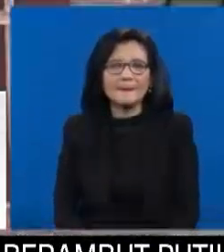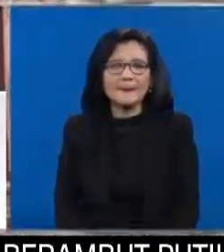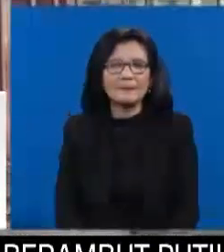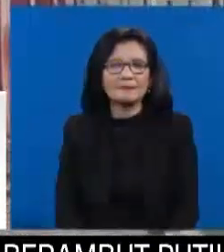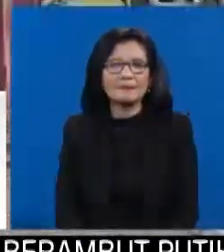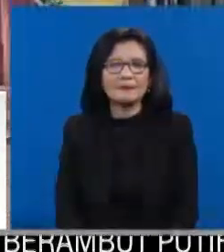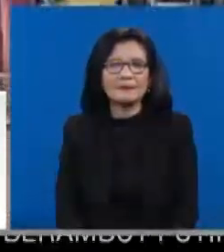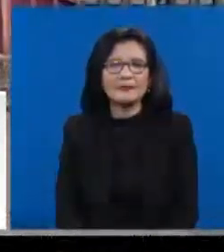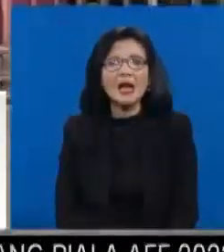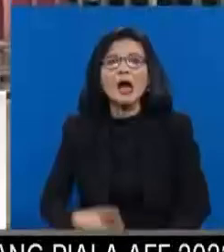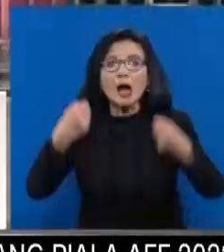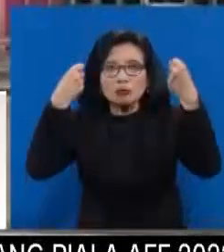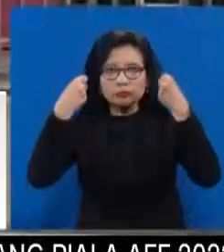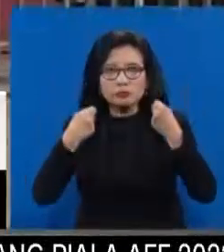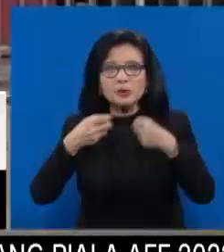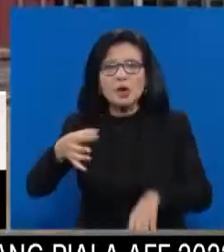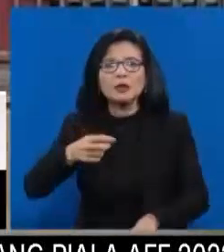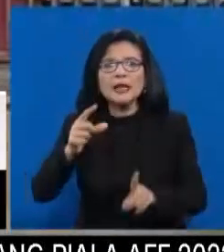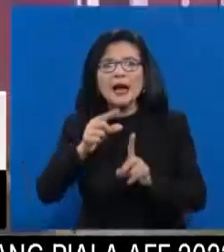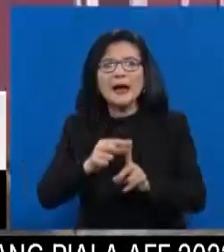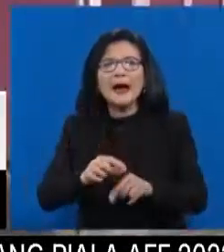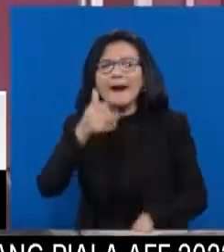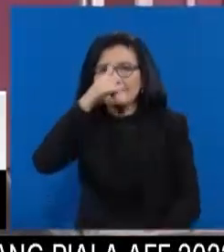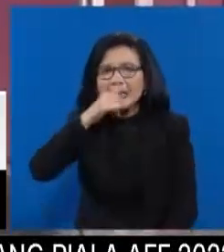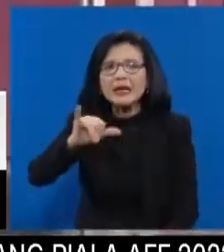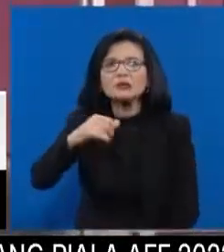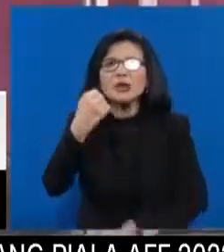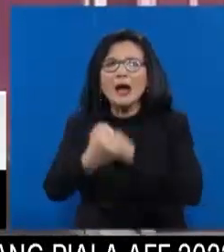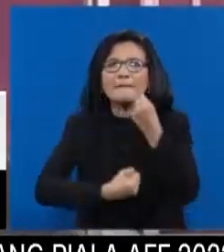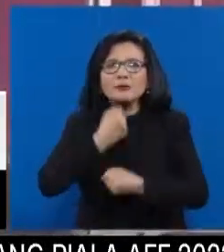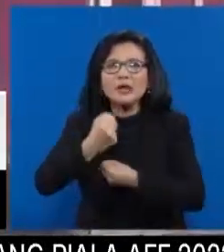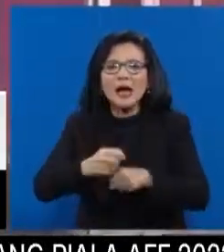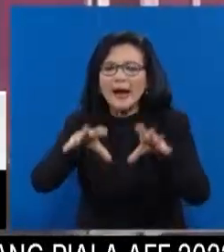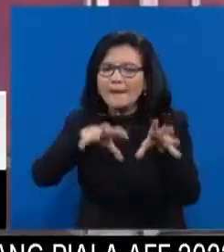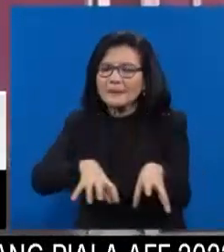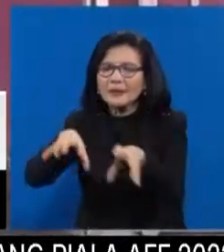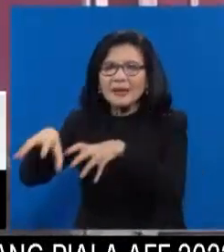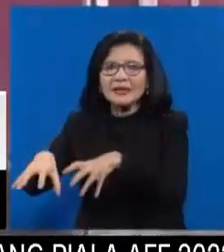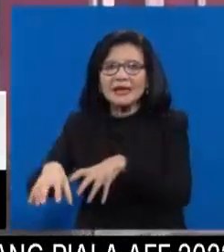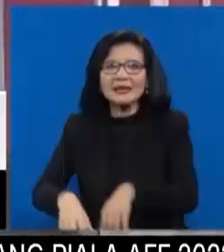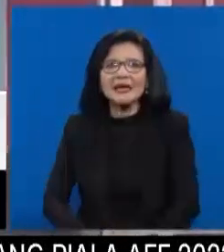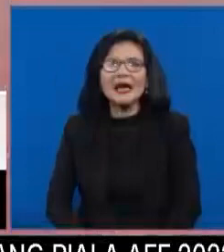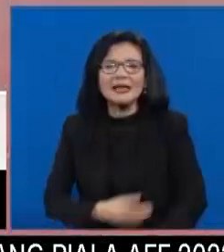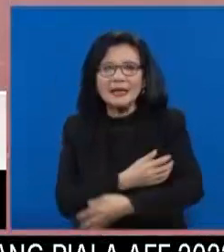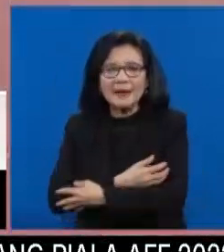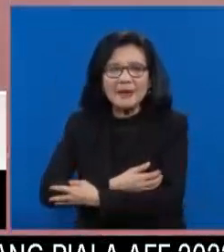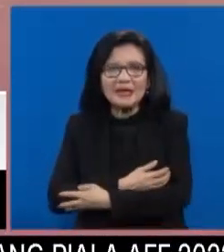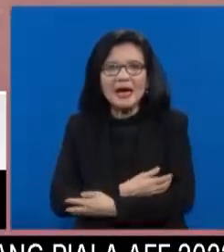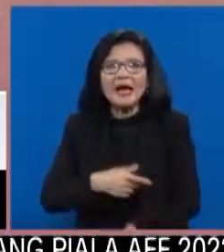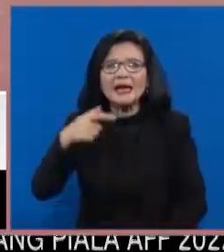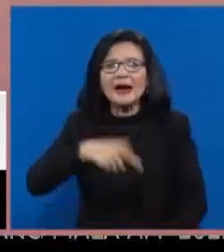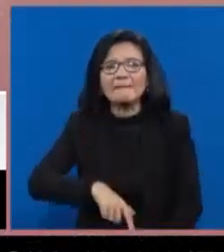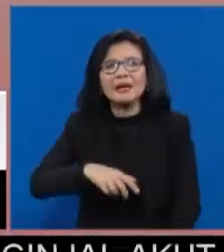Sementara pihak rutan kelas 2B Pandeglang menyebut telah berusaha maksimal dengan menempatkan N dan bayinya di klinik rutan meski